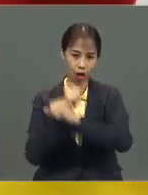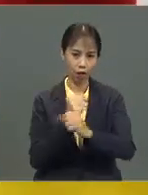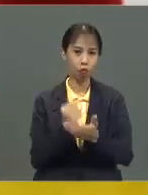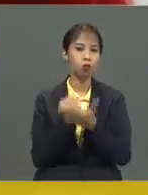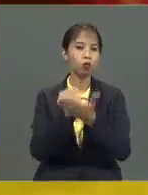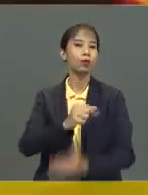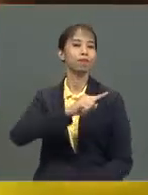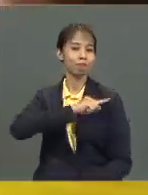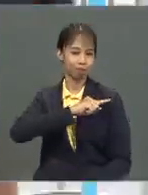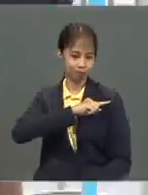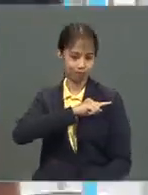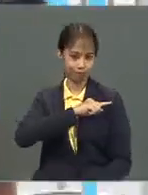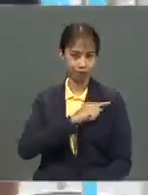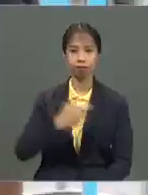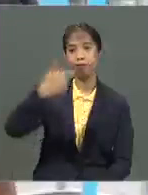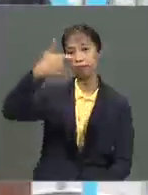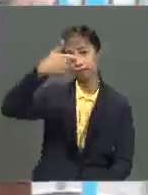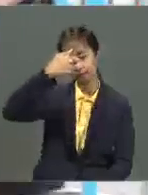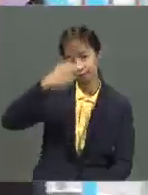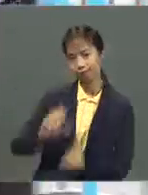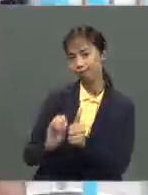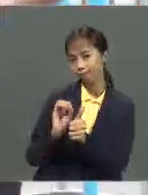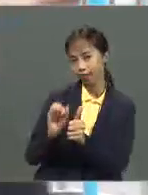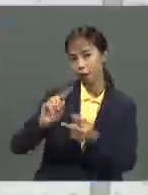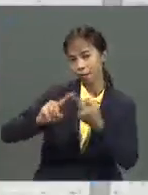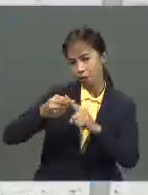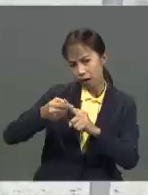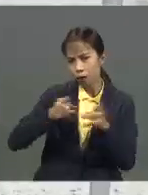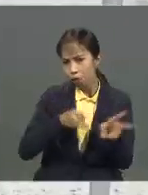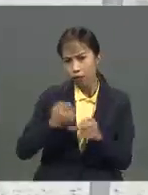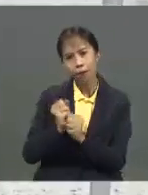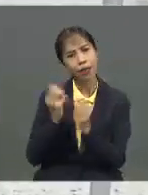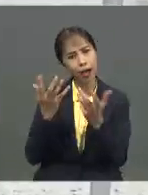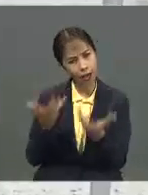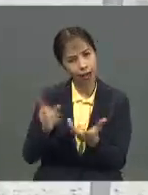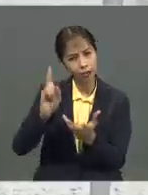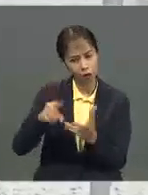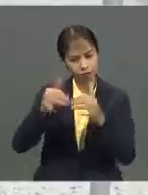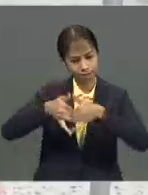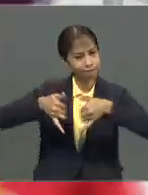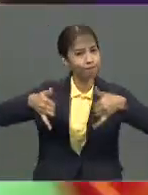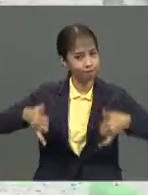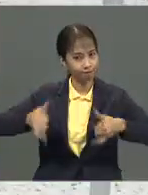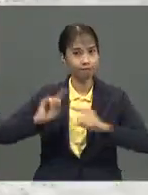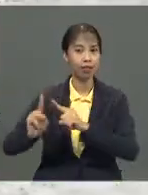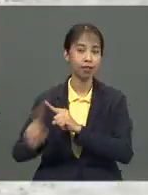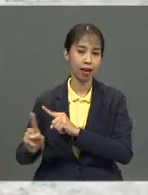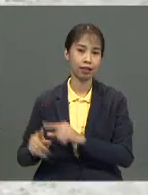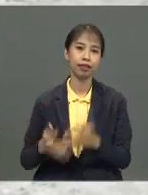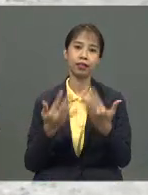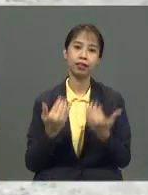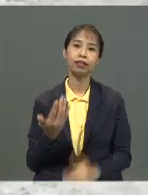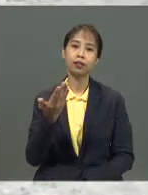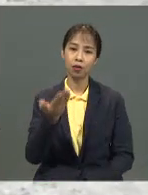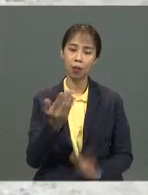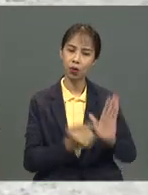ที่เป็นจิตอาสาวัดอุณหภูมิและคอยแนะนำให้เพื่อนๆนะคะเว้นระยะห่างระหว่างกันด้วยซึ่งเป็นหนึ่งในนโยบ